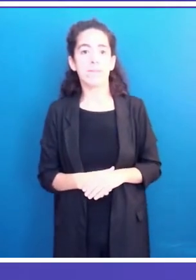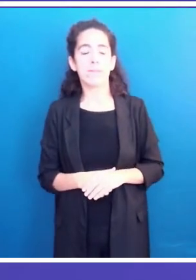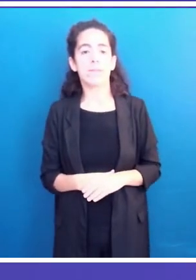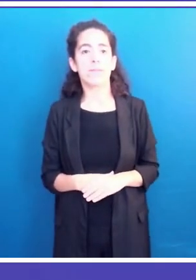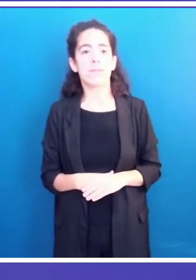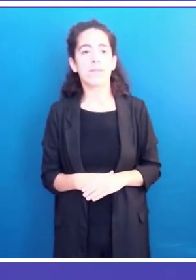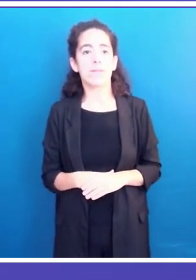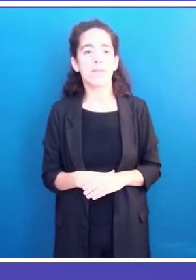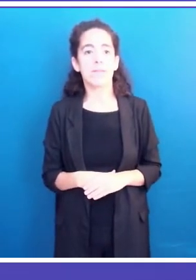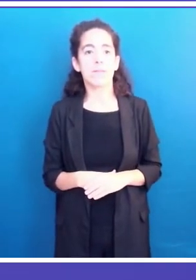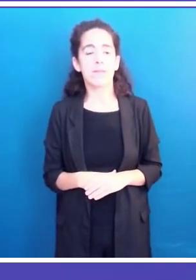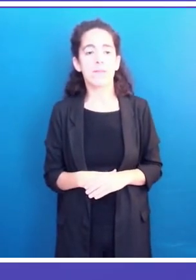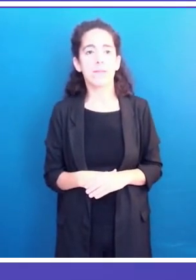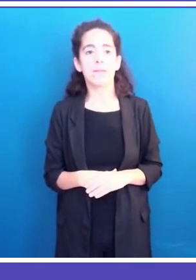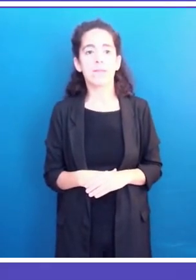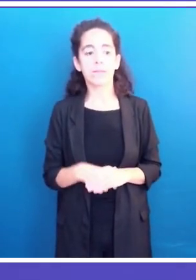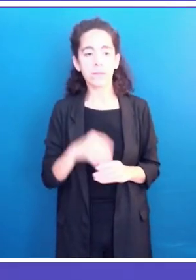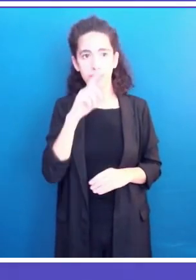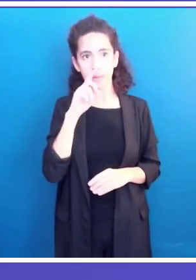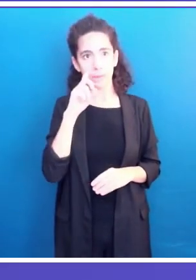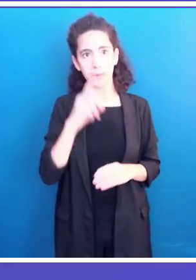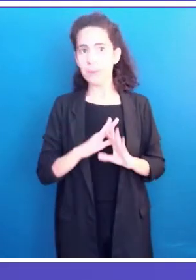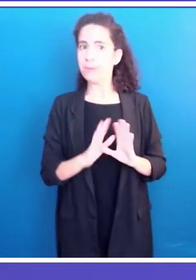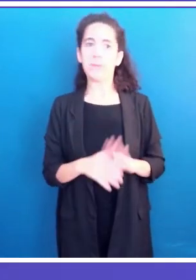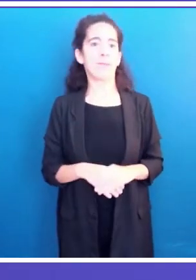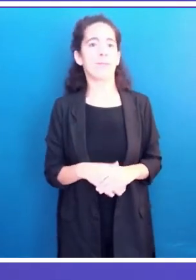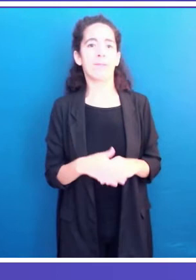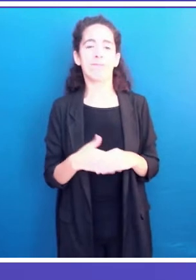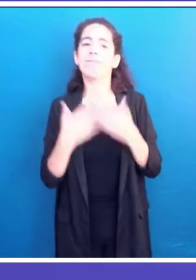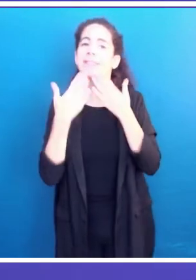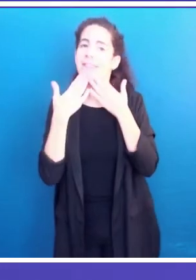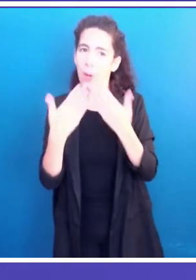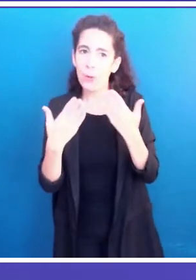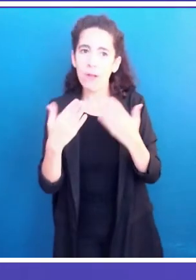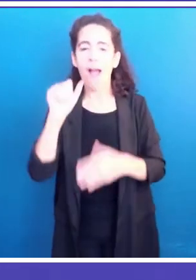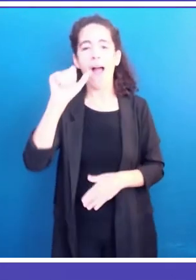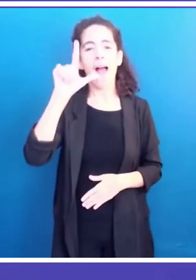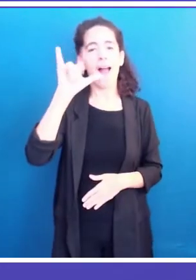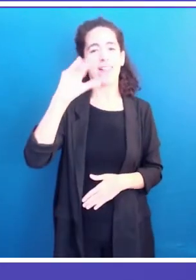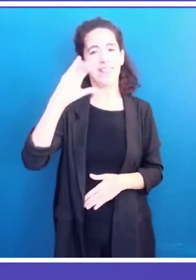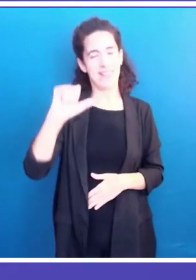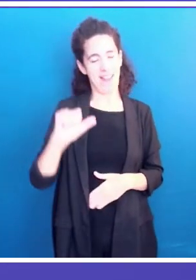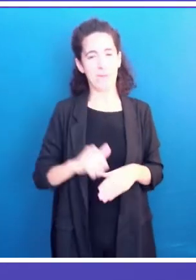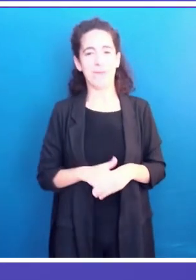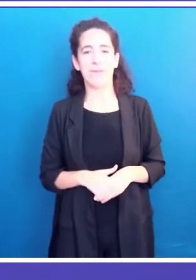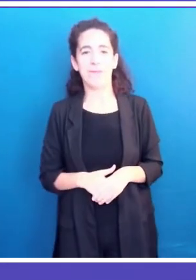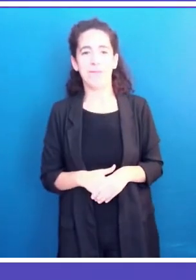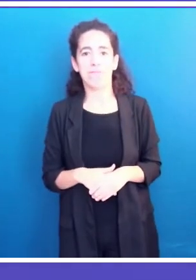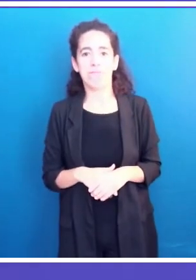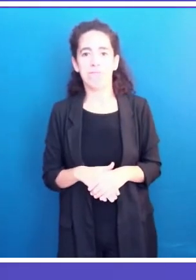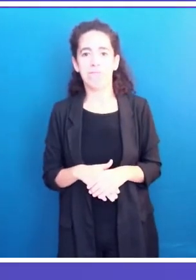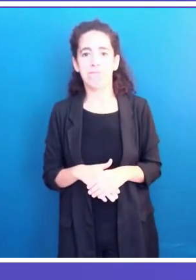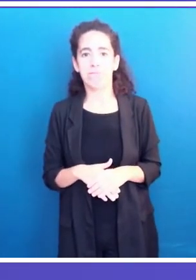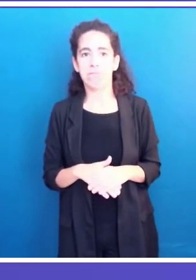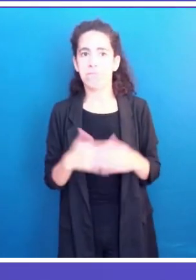يسعدني أن أشاطركم هذه المعلومات. شكرا جزيلا أليسيا. حاليا لا